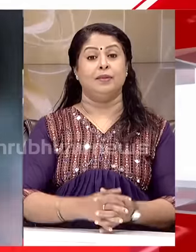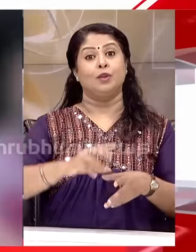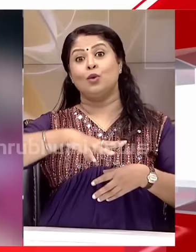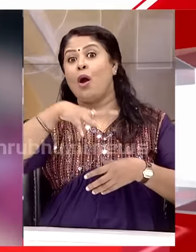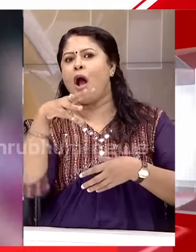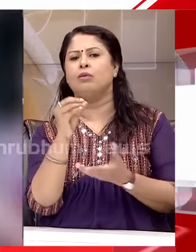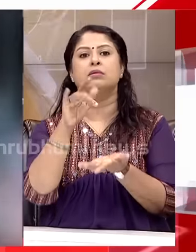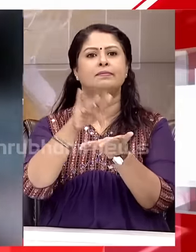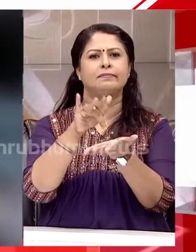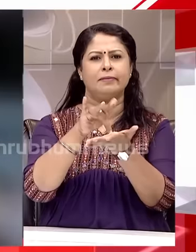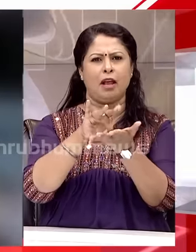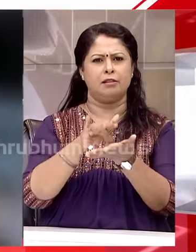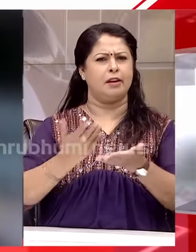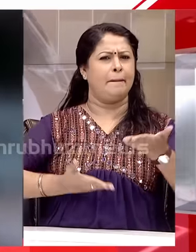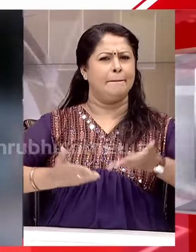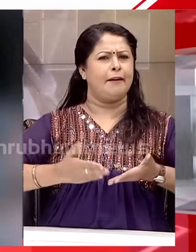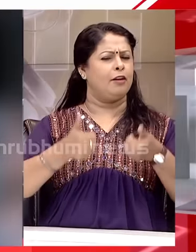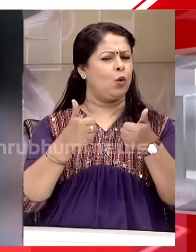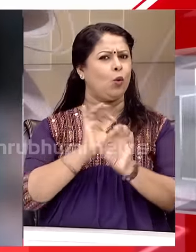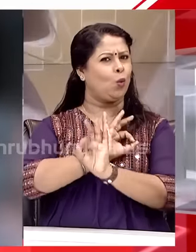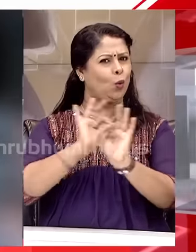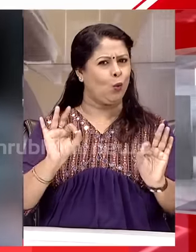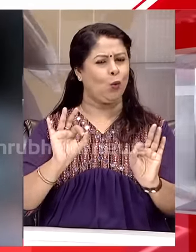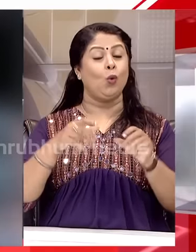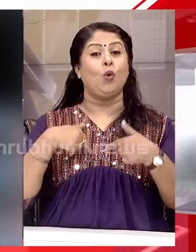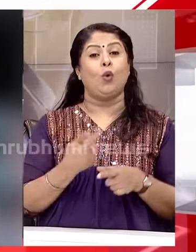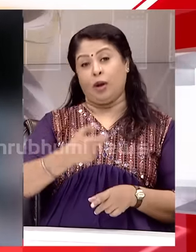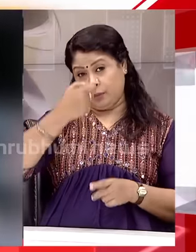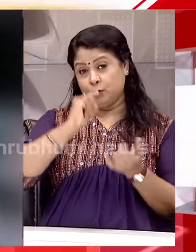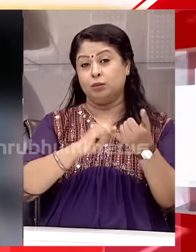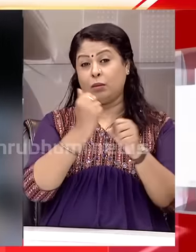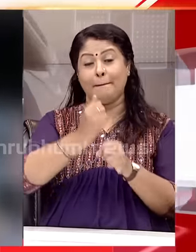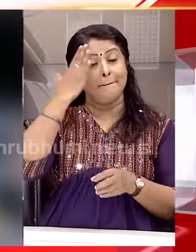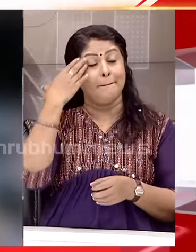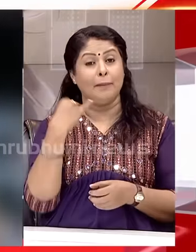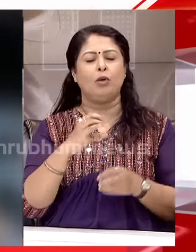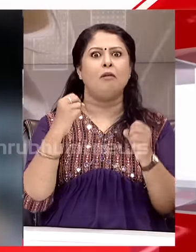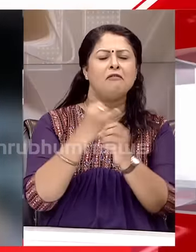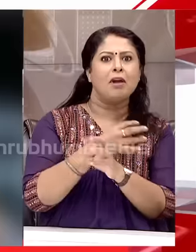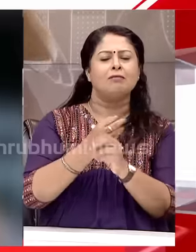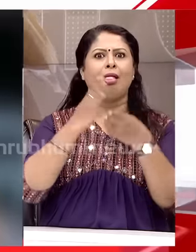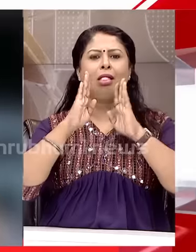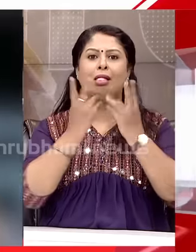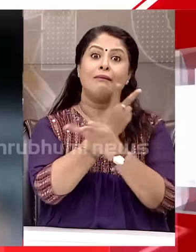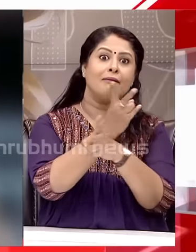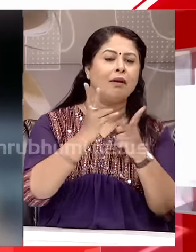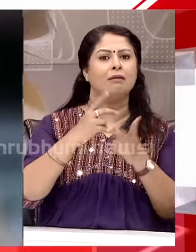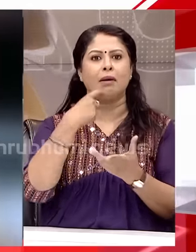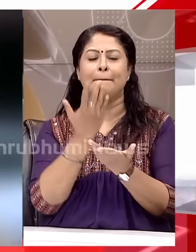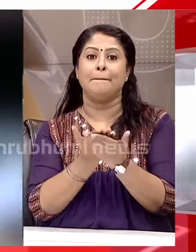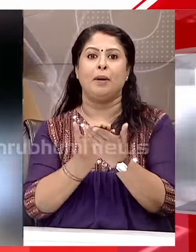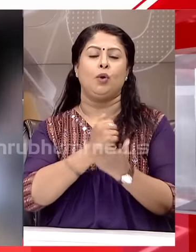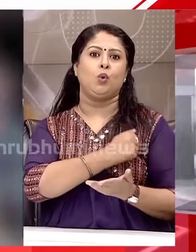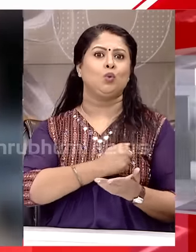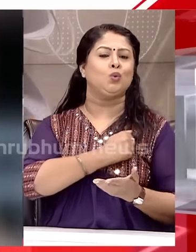പൊതു ഇടത്തിൽ പാലിക്കേണ്ട സാമാന്യ മര്യാദ സുരേഷ് ഗോപി മറന്നതാണ് വിനയായത്. സമൂഹ മാധ്യമങ്ങളിലടക്കം വിമർശനമുയർന്നതോടെ മാപ്പ്